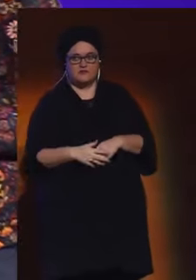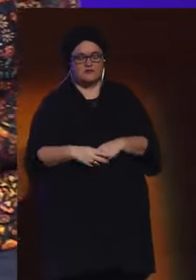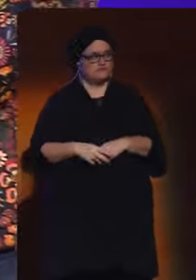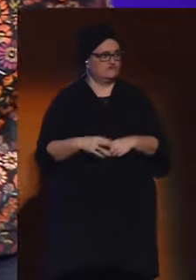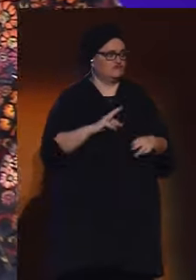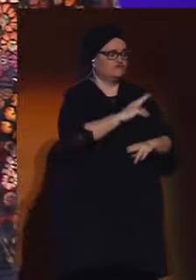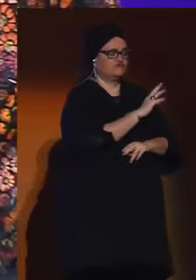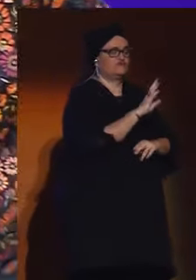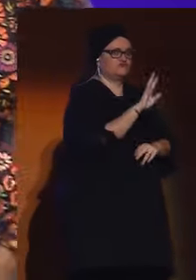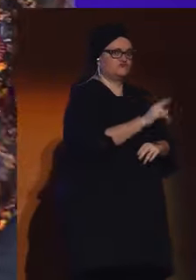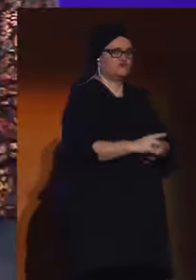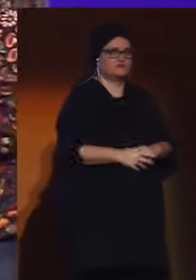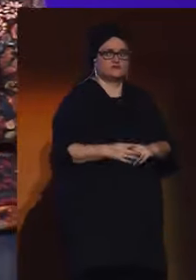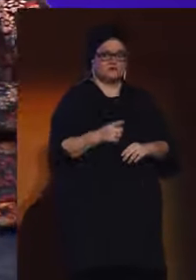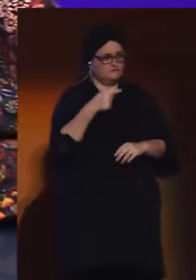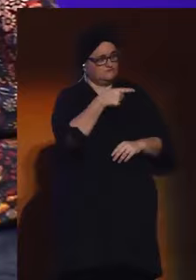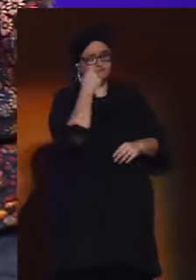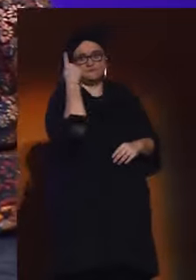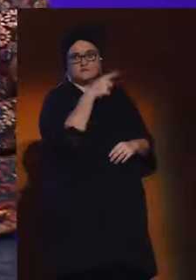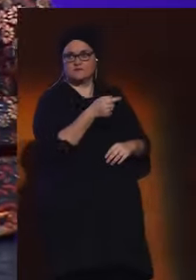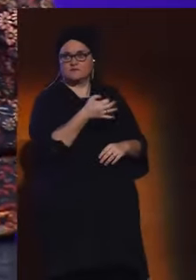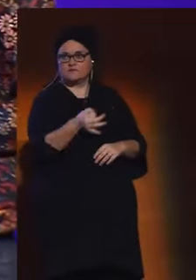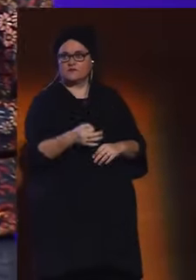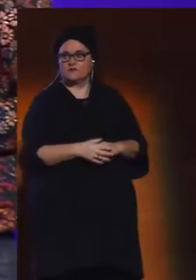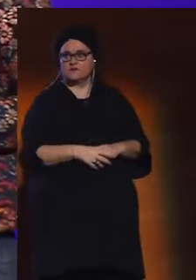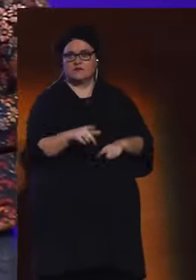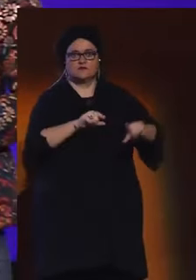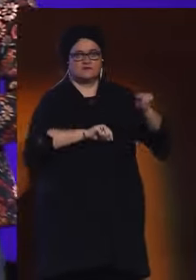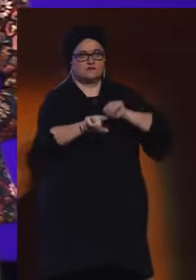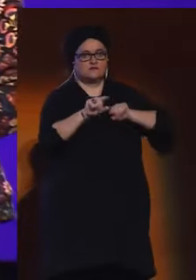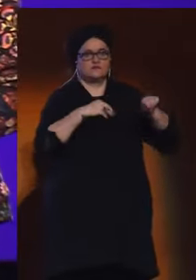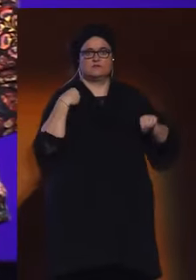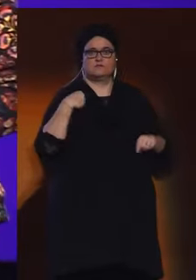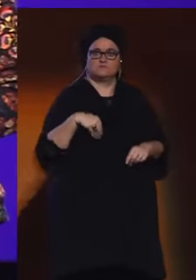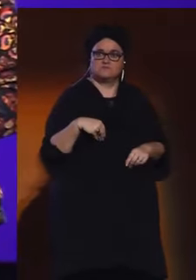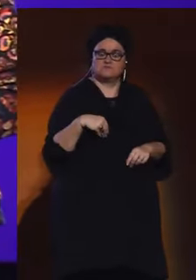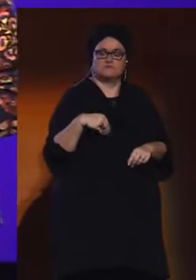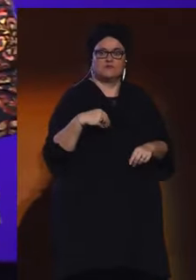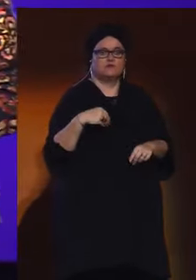Bai, eta gainera oso ongi dakizun bezala, erabaki hauek